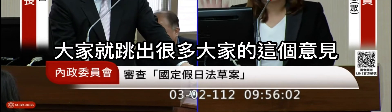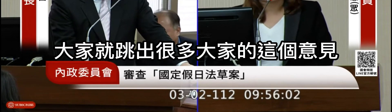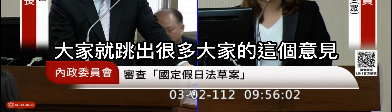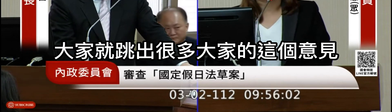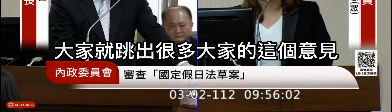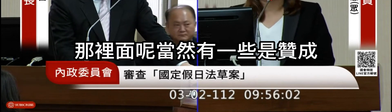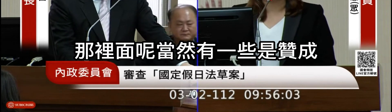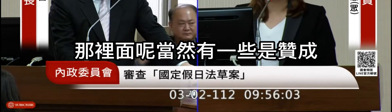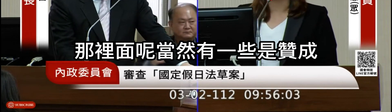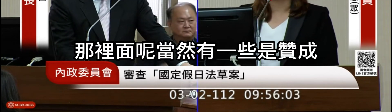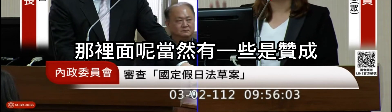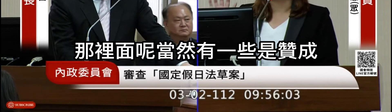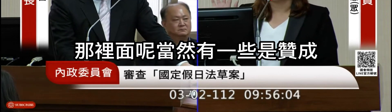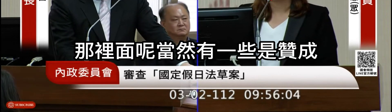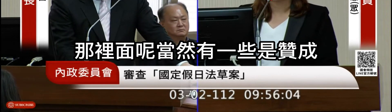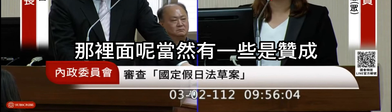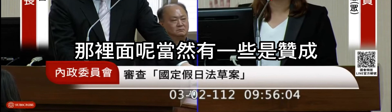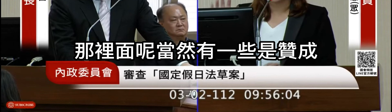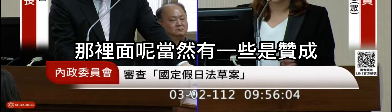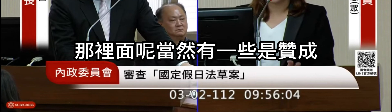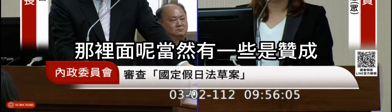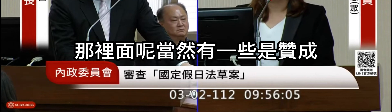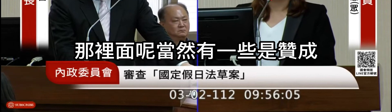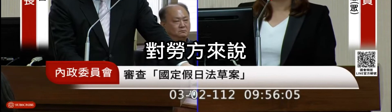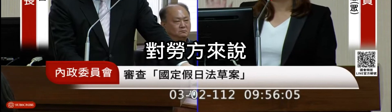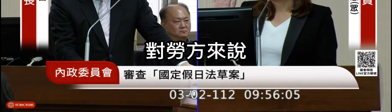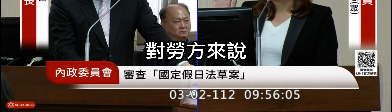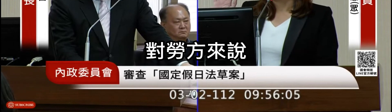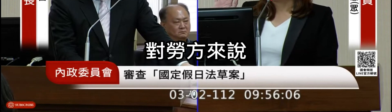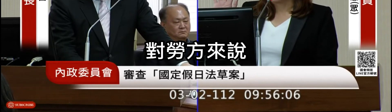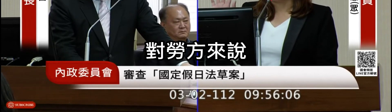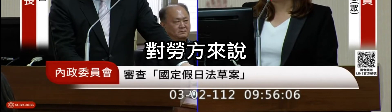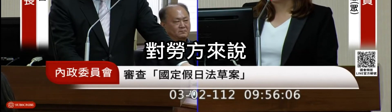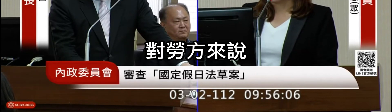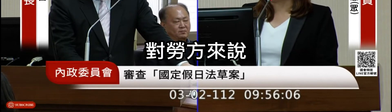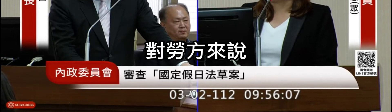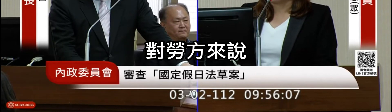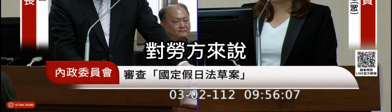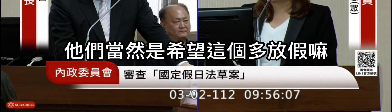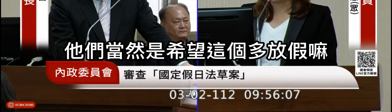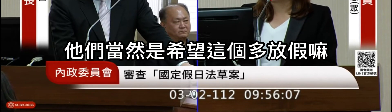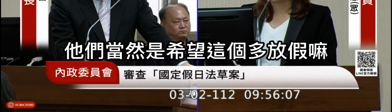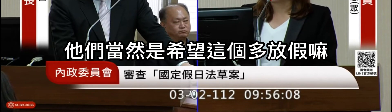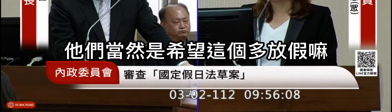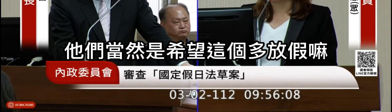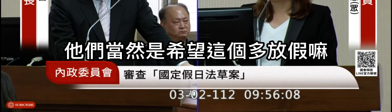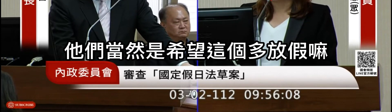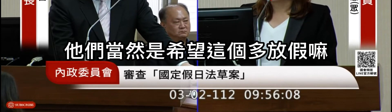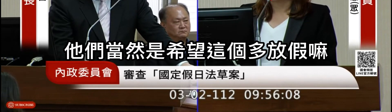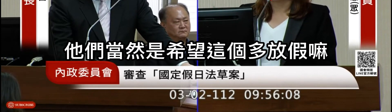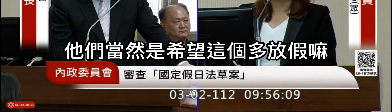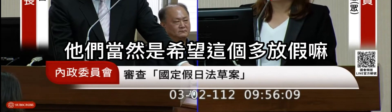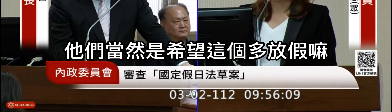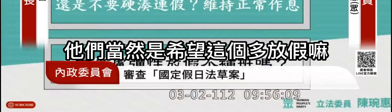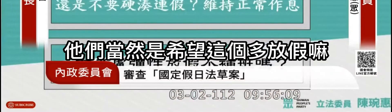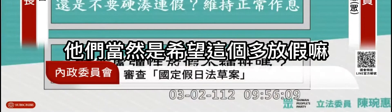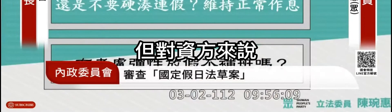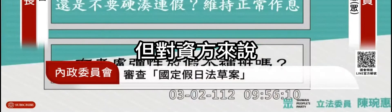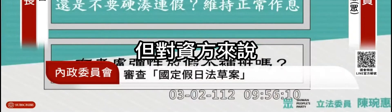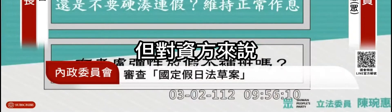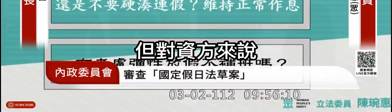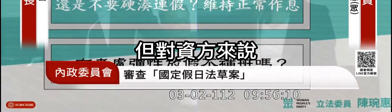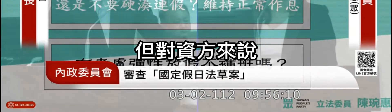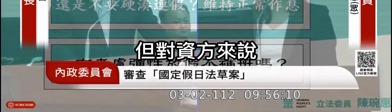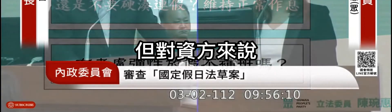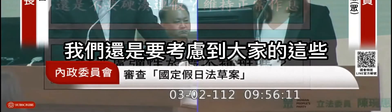个意见哦。那里面呢，当然有一些是赞成，对劳方来说，他们当然是希望这个多放假嘛，哈。